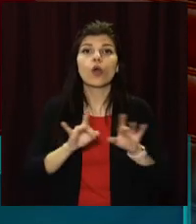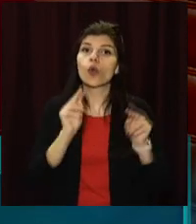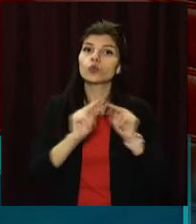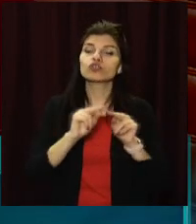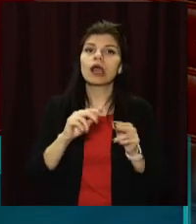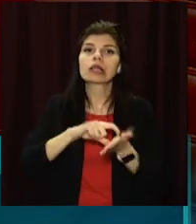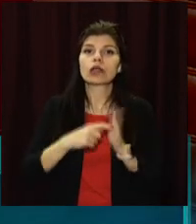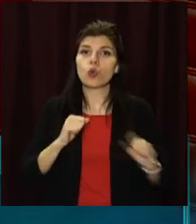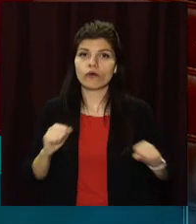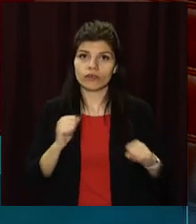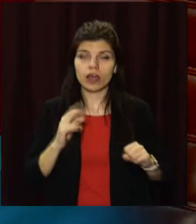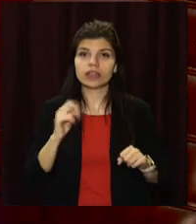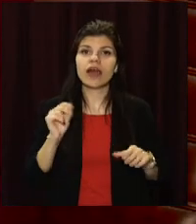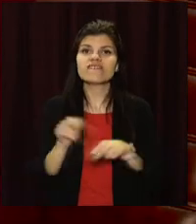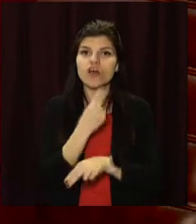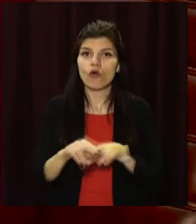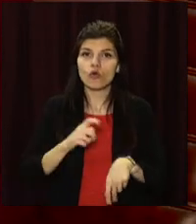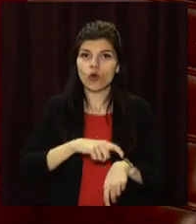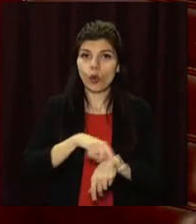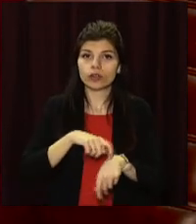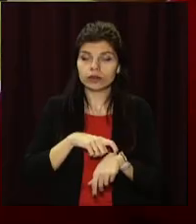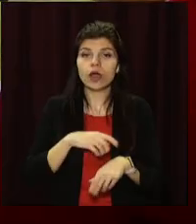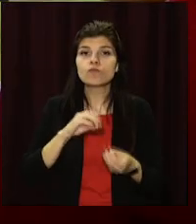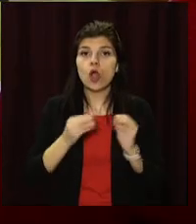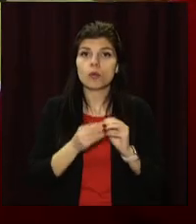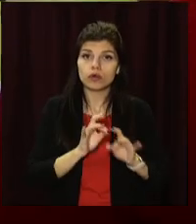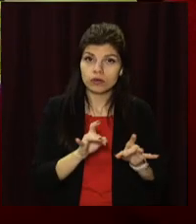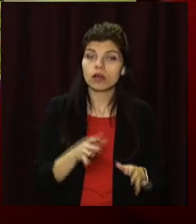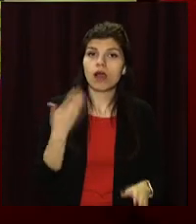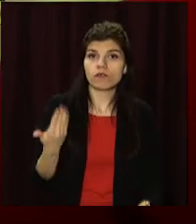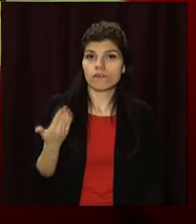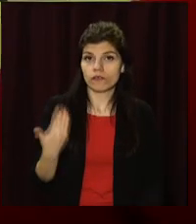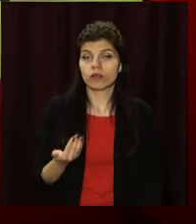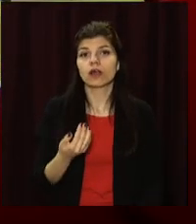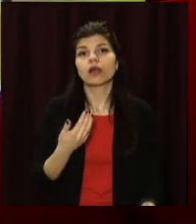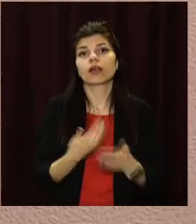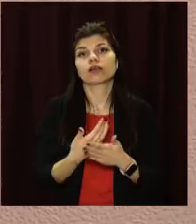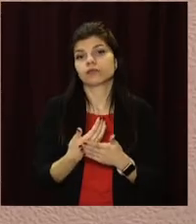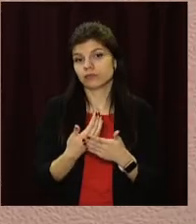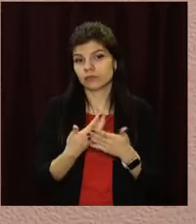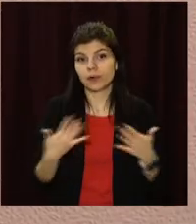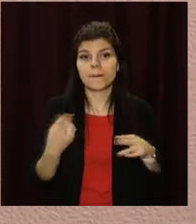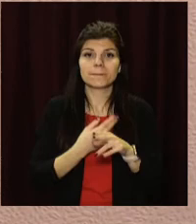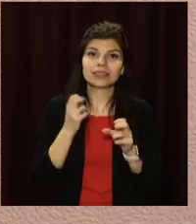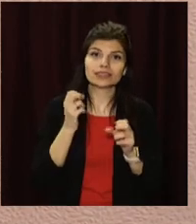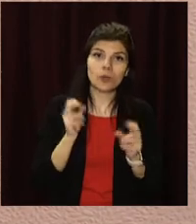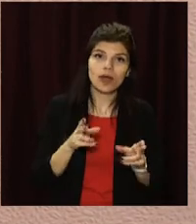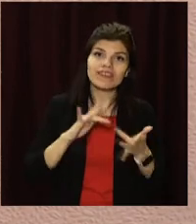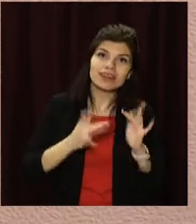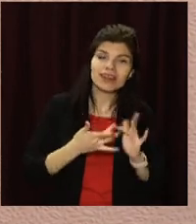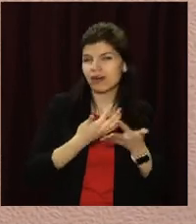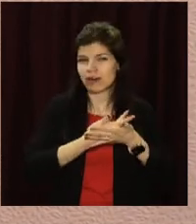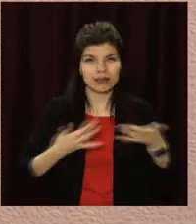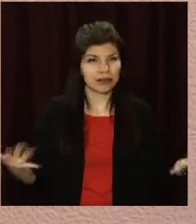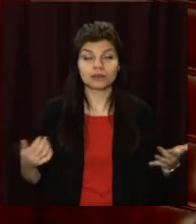класний керівник на виховній годині проблему, скажімо, тої ж безпритульності чи безпеці в інтернеті, і